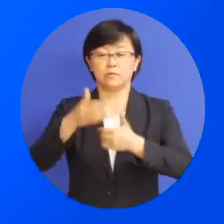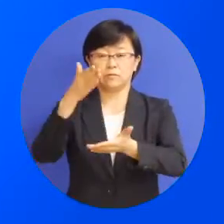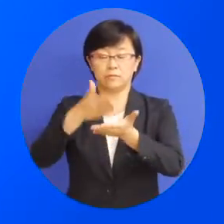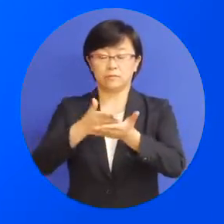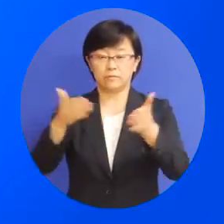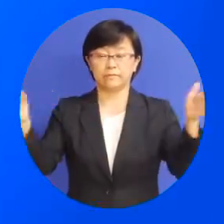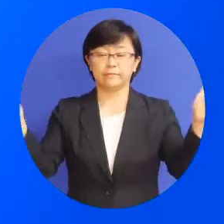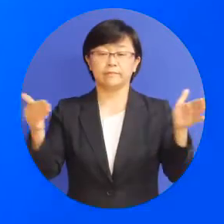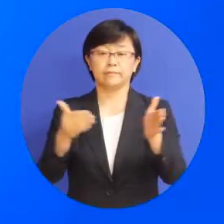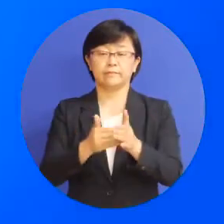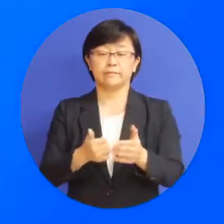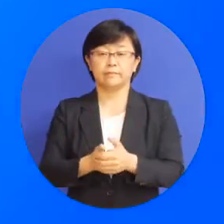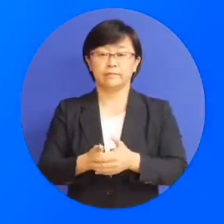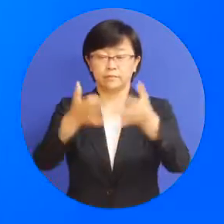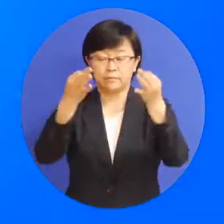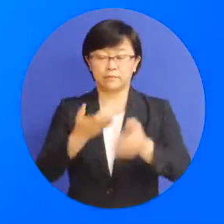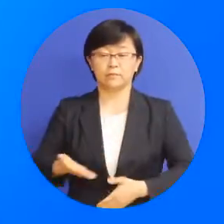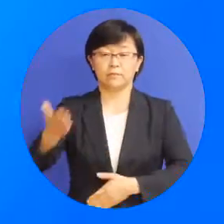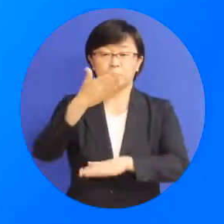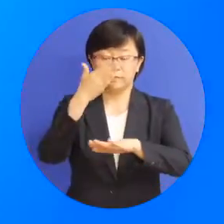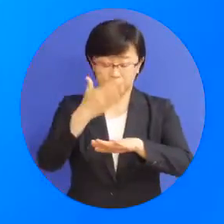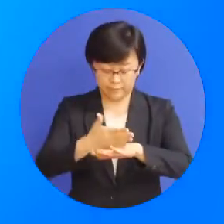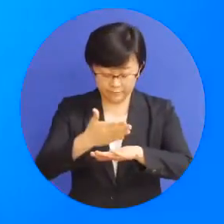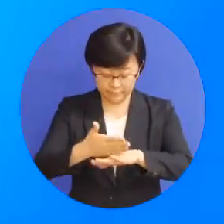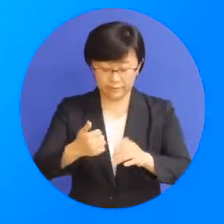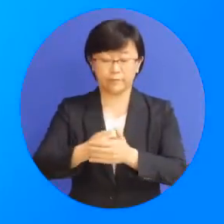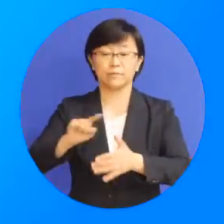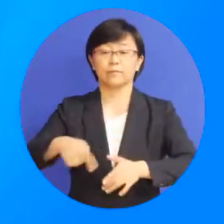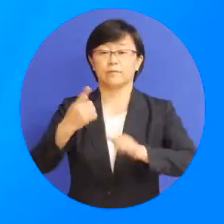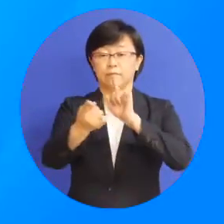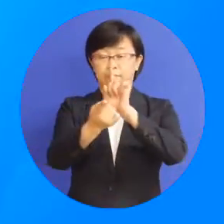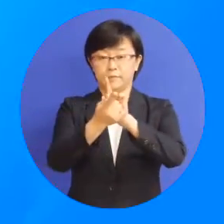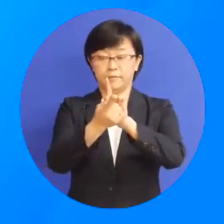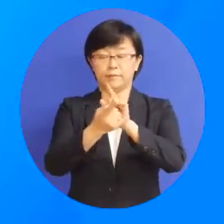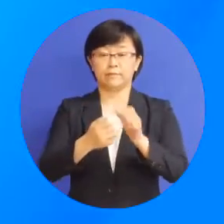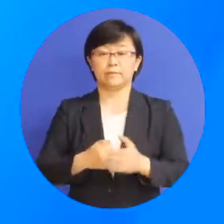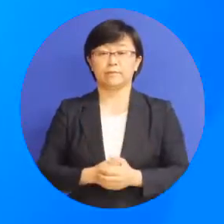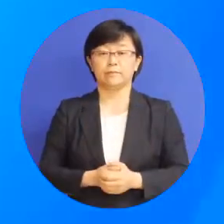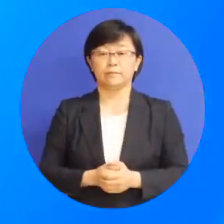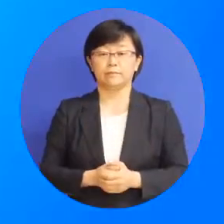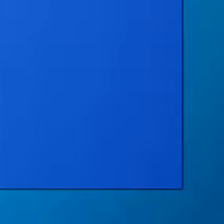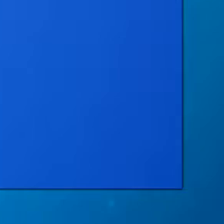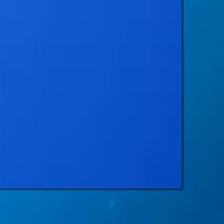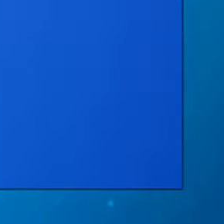공주 시정뉴스를 마치겠습니다. 시청해주신 여러분 고맙습니다. 다음 회에 뵙겠습니다.